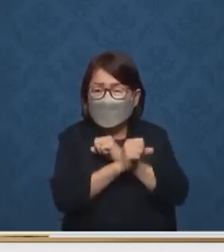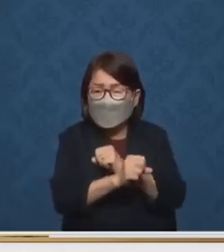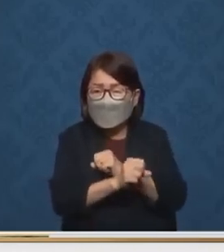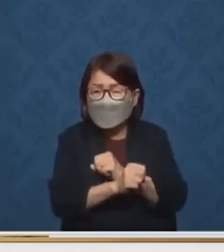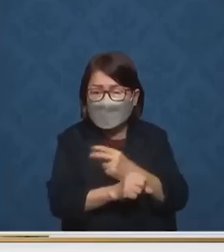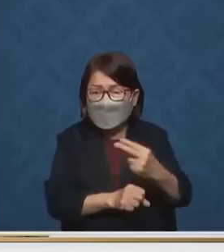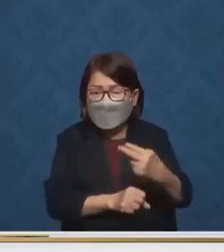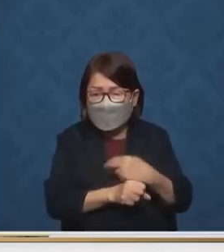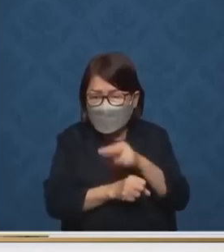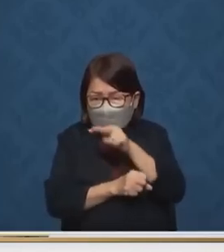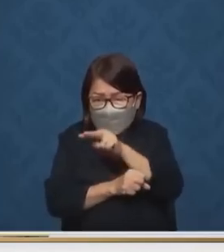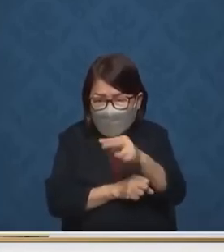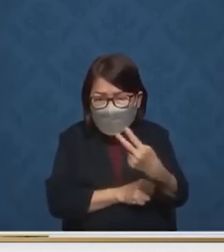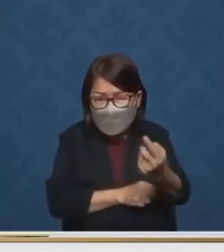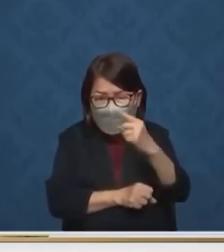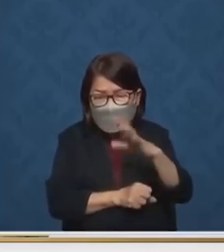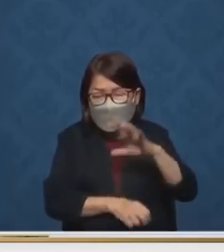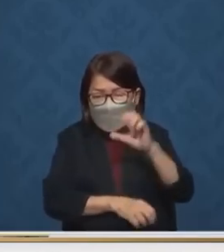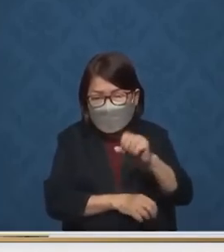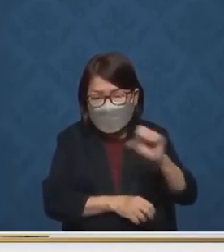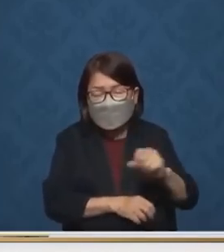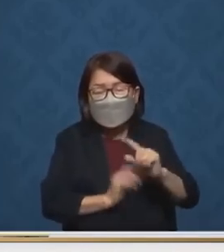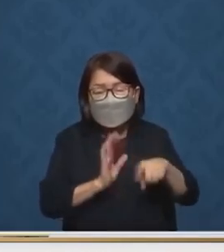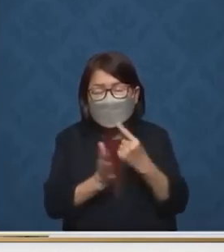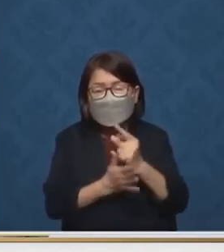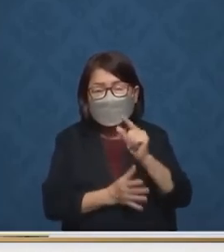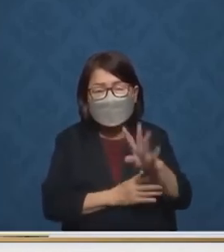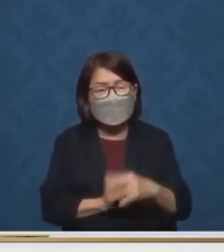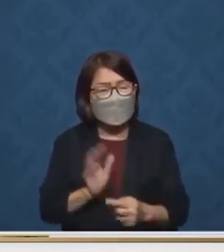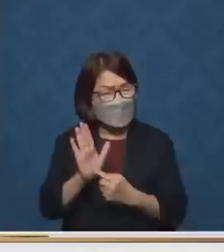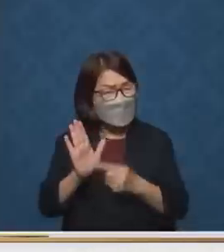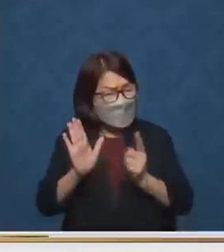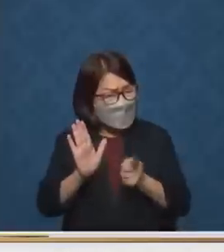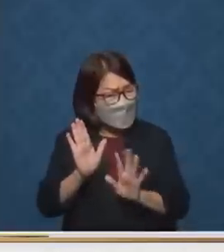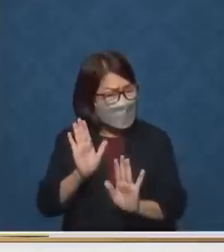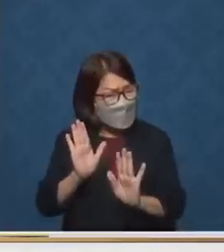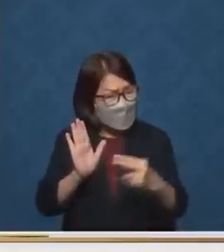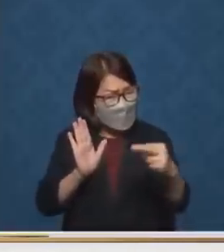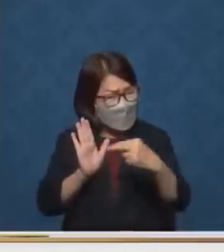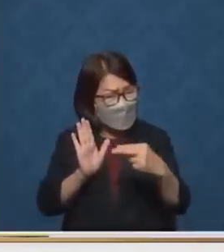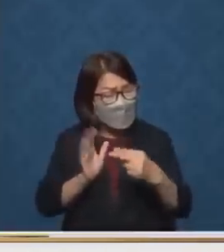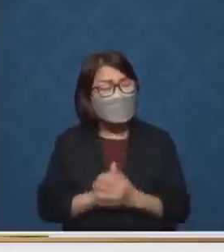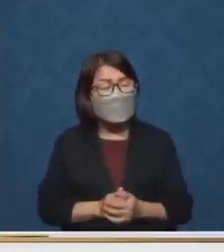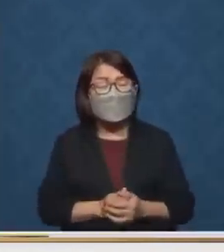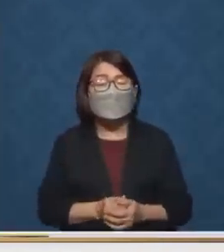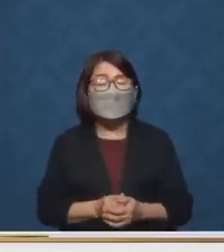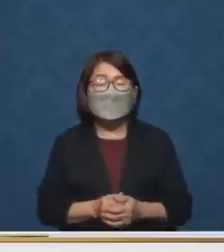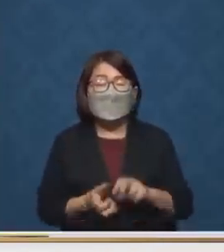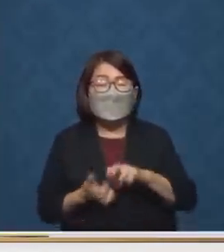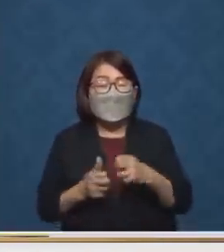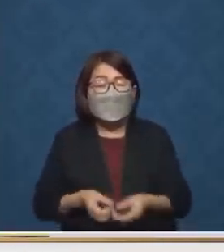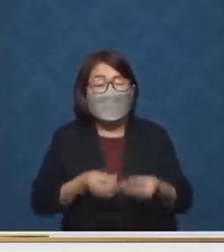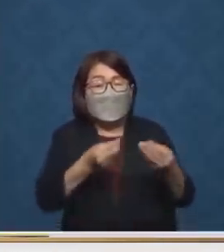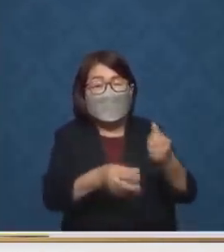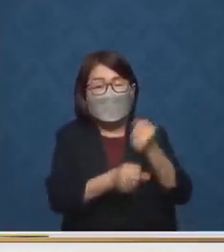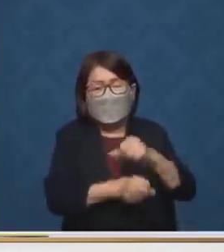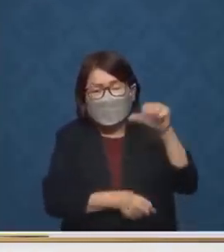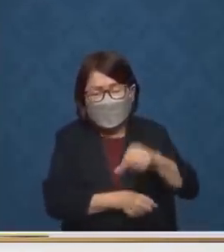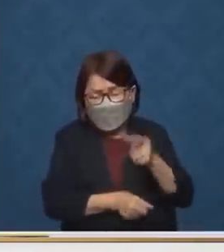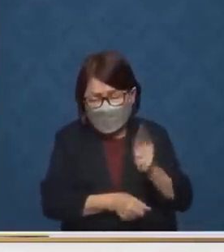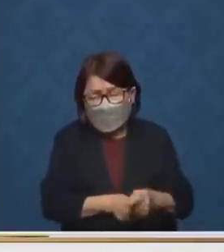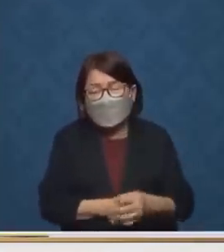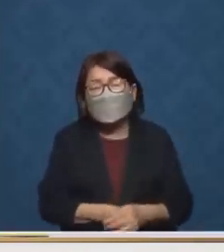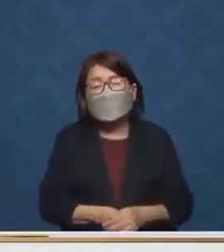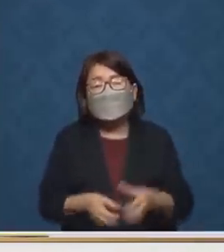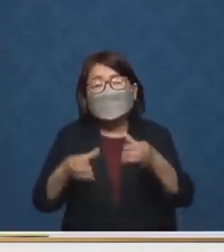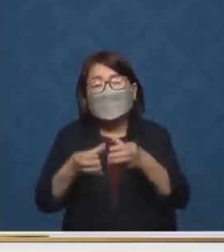โงยครัอัี้ก่อน ต kindnessนี่คือการส่งต่อพลUSE พรายพัฒนาการ I.O. ที่อยู่